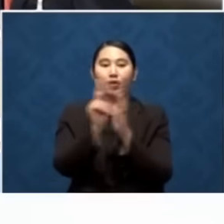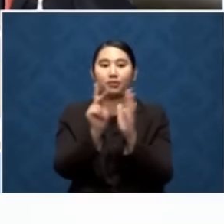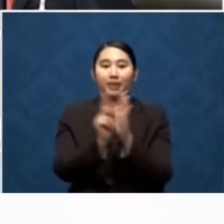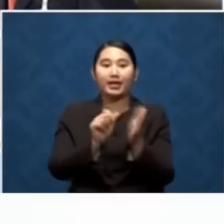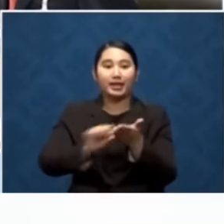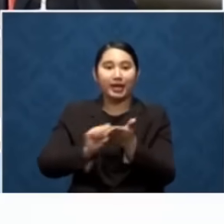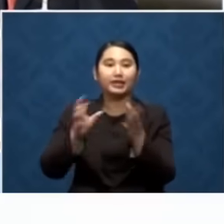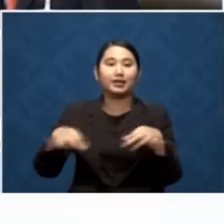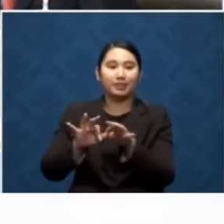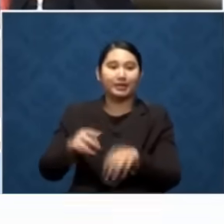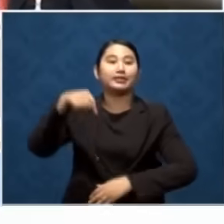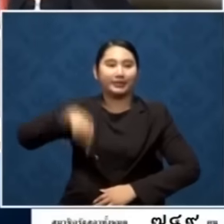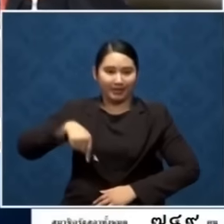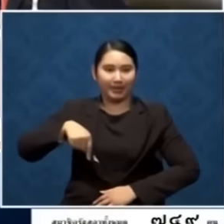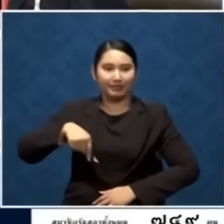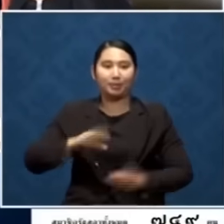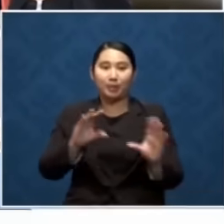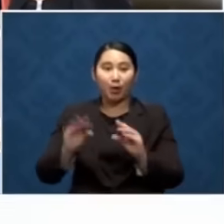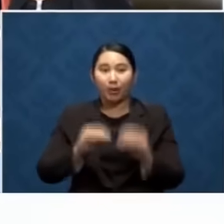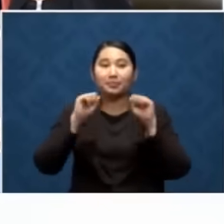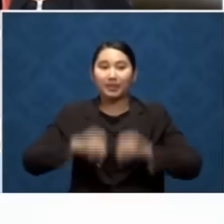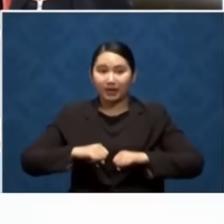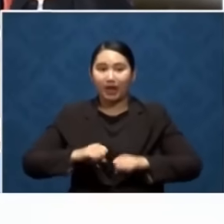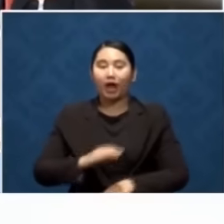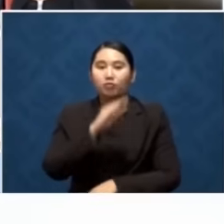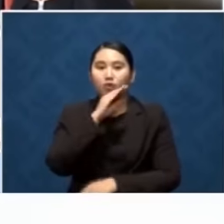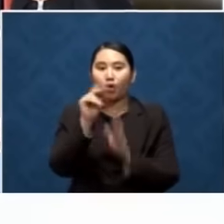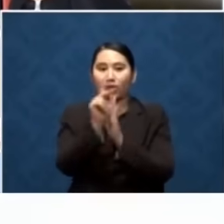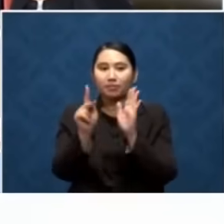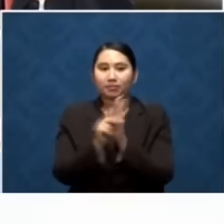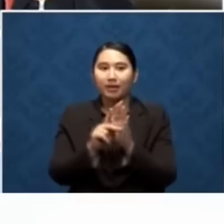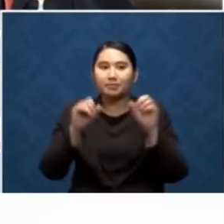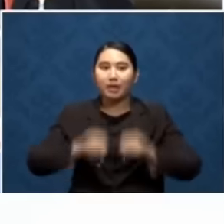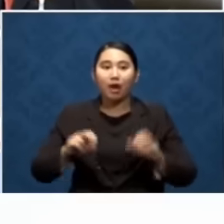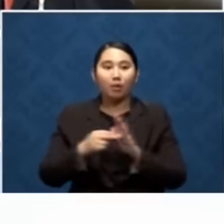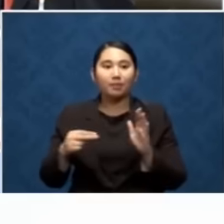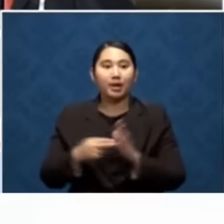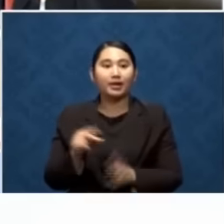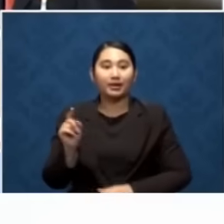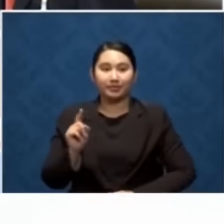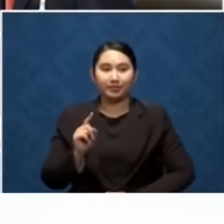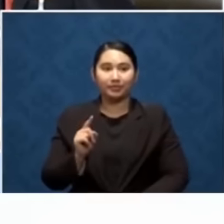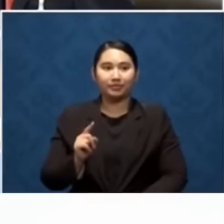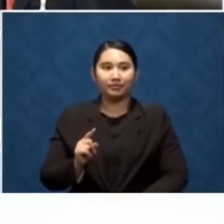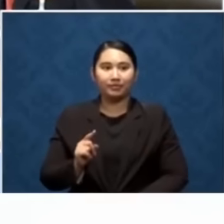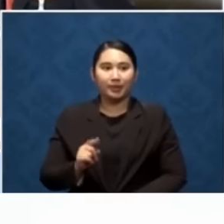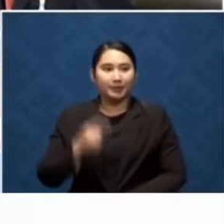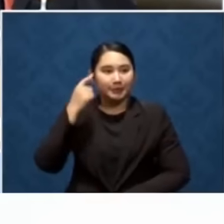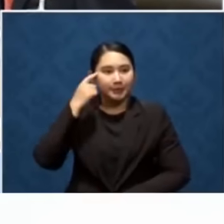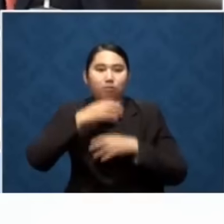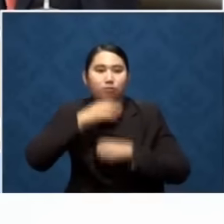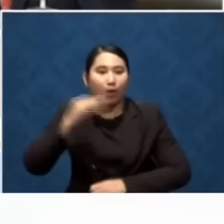ายอยู่ที่นิติบัญญัติครับอยู่ที่นี่และเมื่อเรายื่นเสนอข้อกฎหมายก็ไม่มีใครผูกขาดชุดความคิดใดชุด